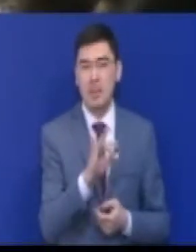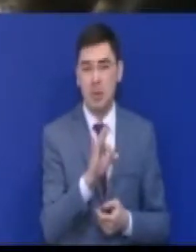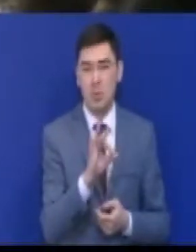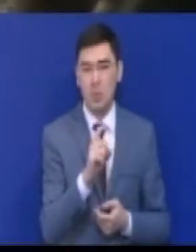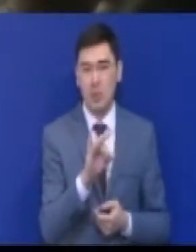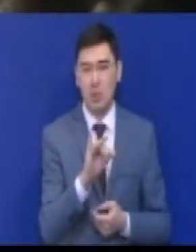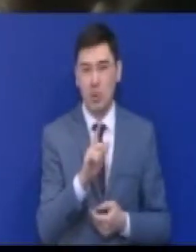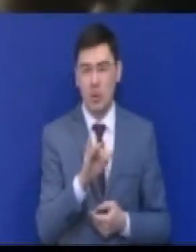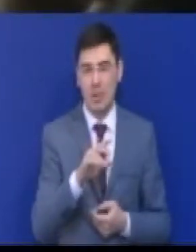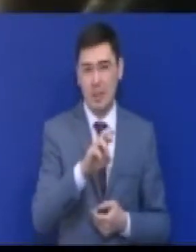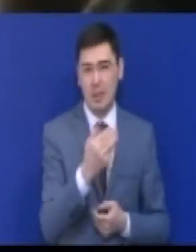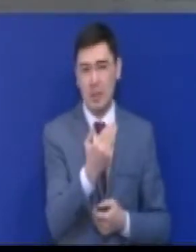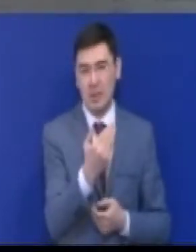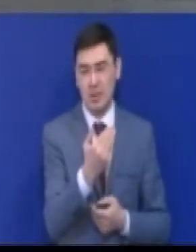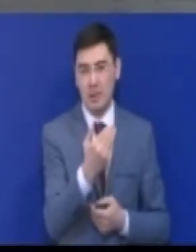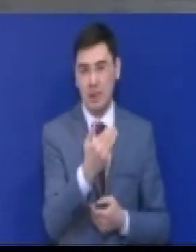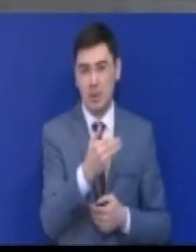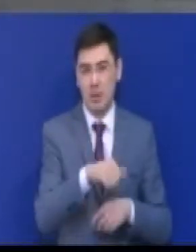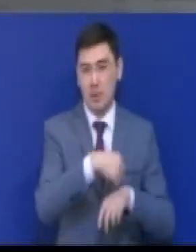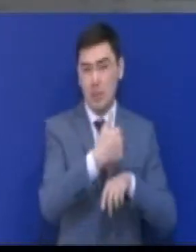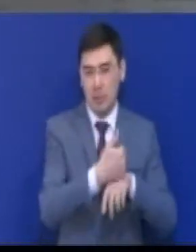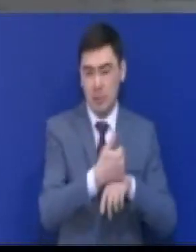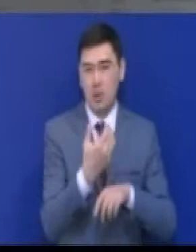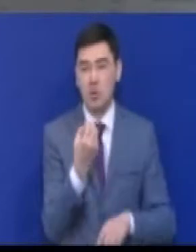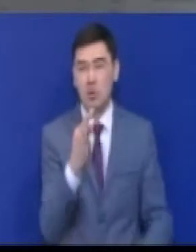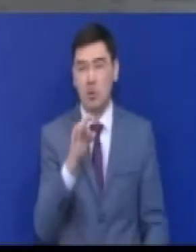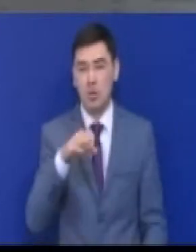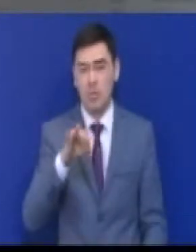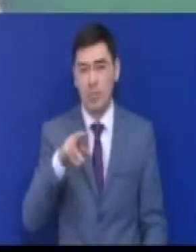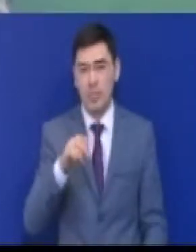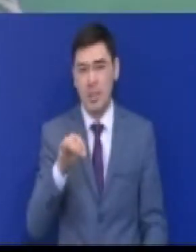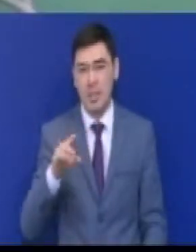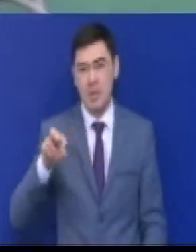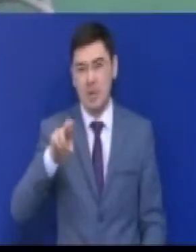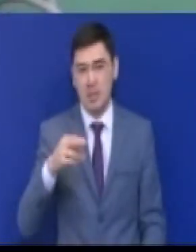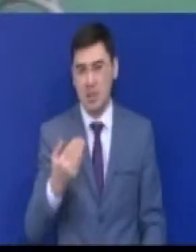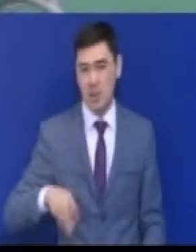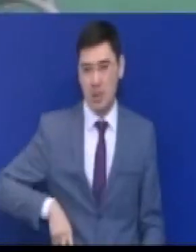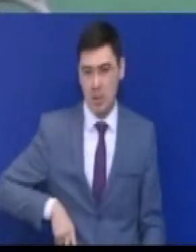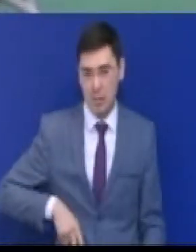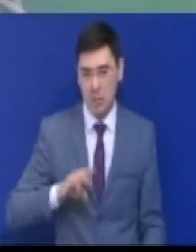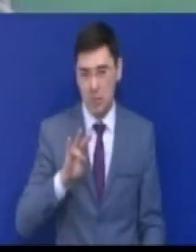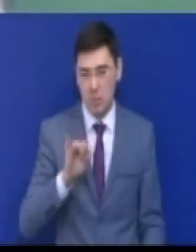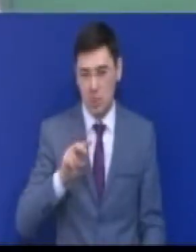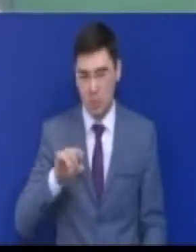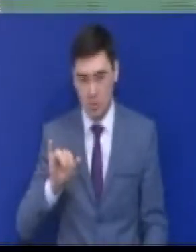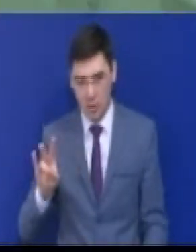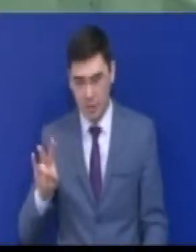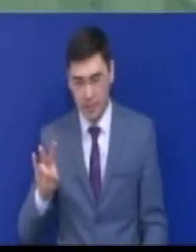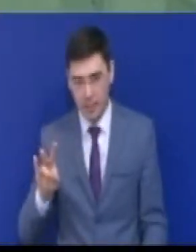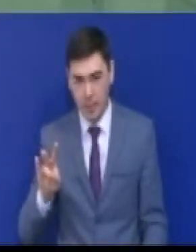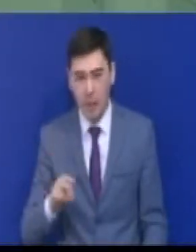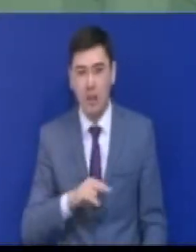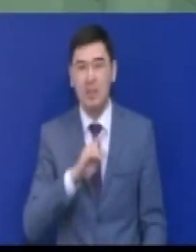президенті Серік Ақшолақов пен сынық жарақат және ортопедия ғылыми зерттеу институтының директоры Нұрлан Батпенов бар. Аймақ